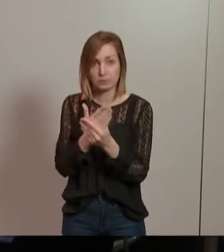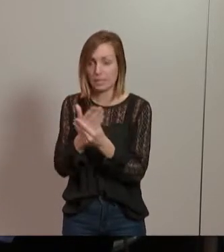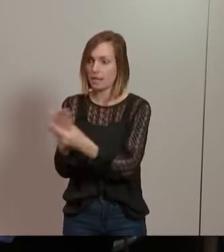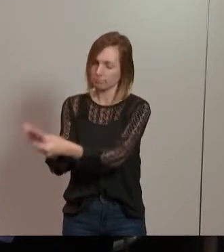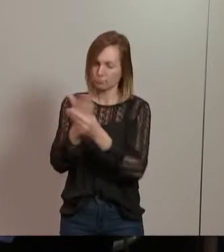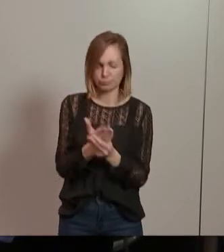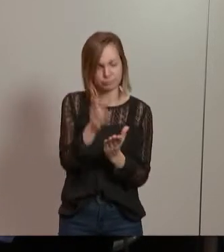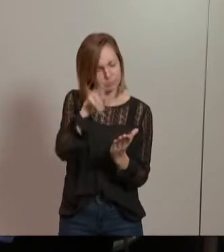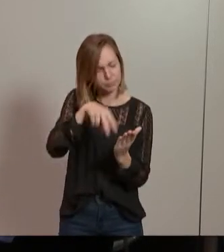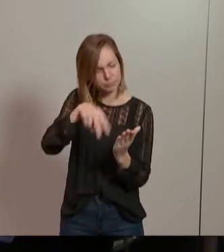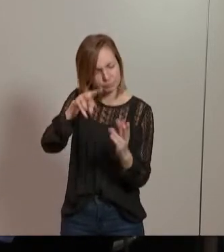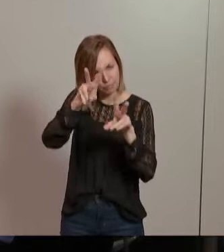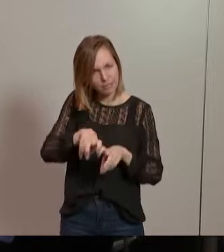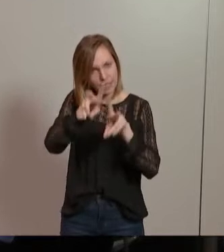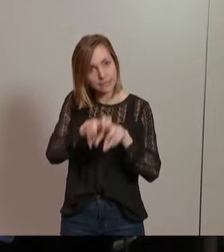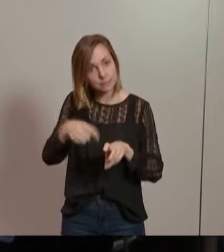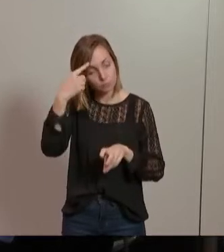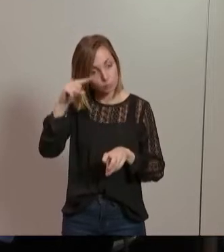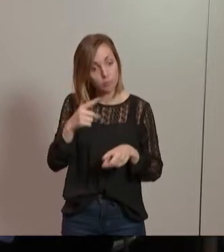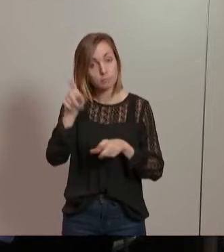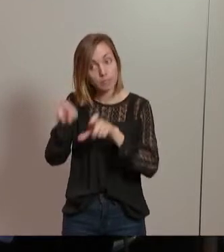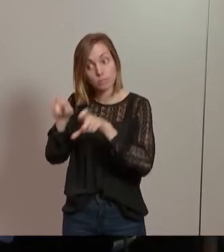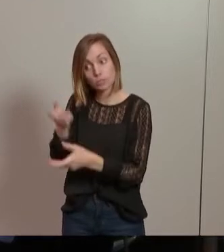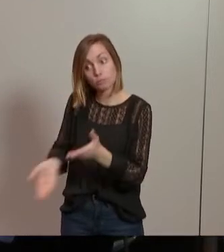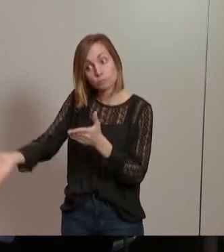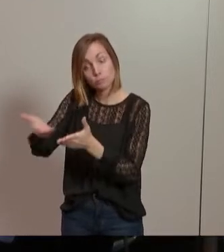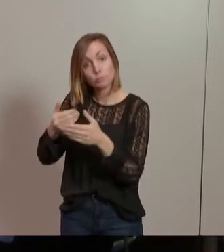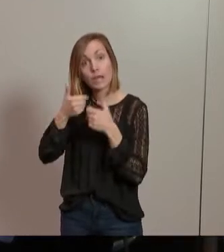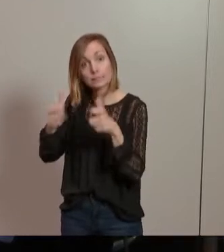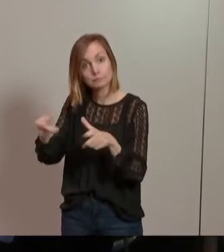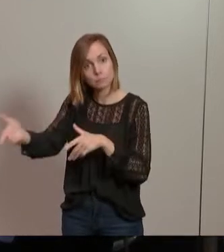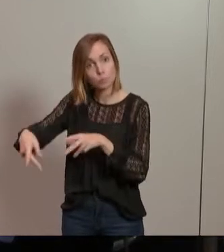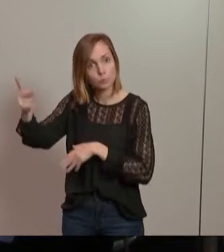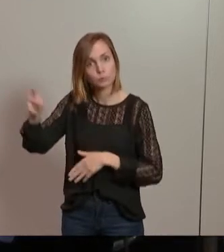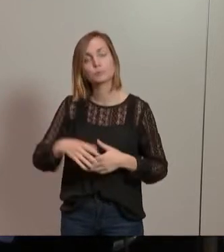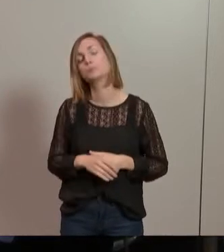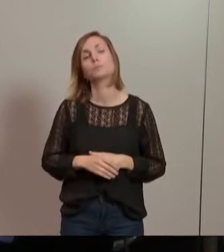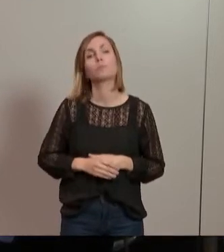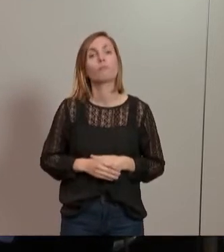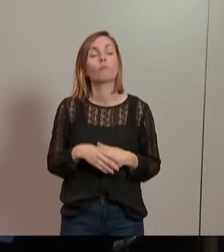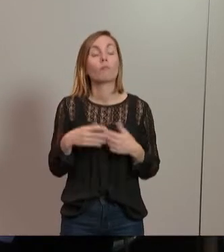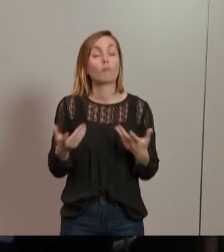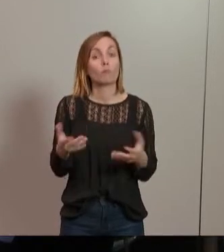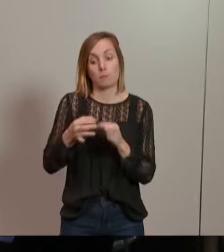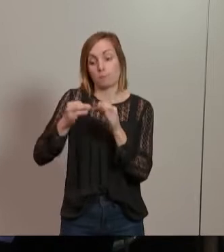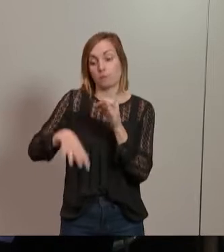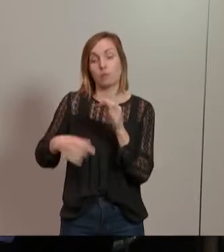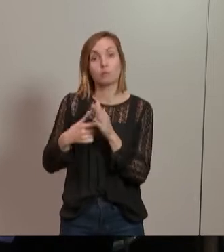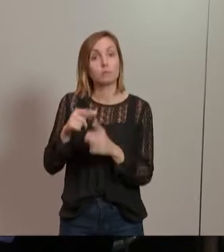à améliorer la vie des personnes en situation de handicap. Pour la ville de Rezé. Le bilan